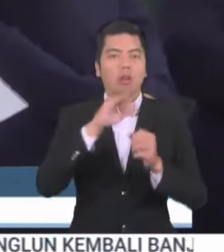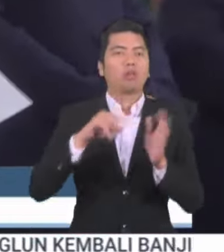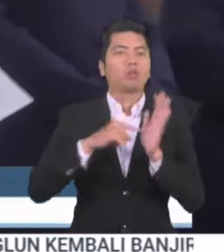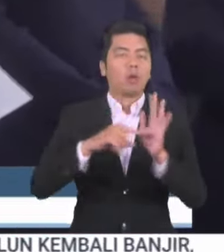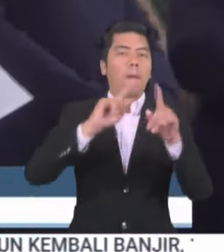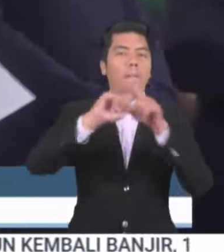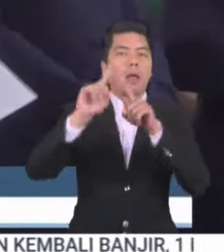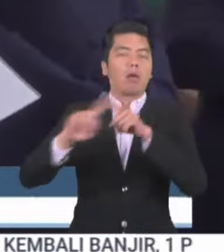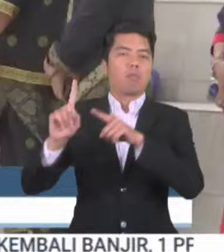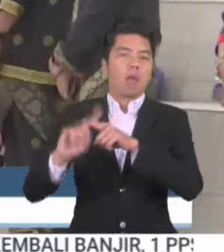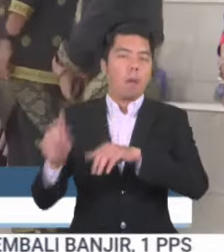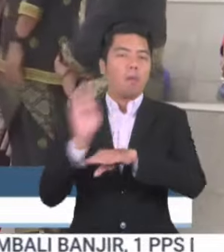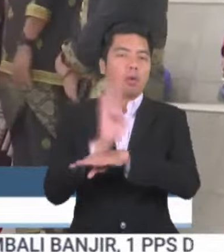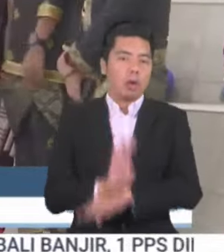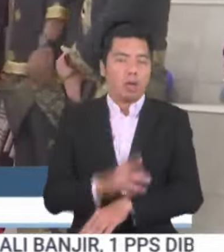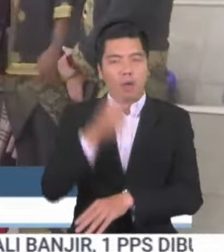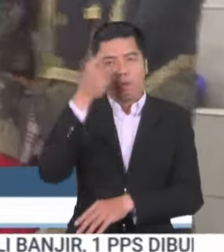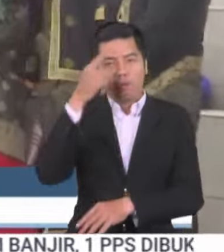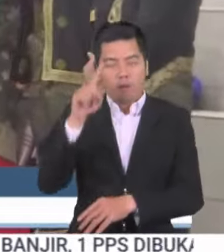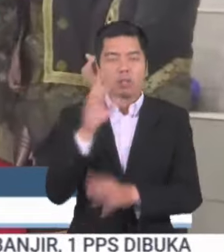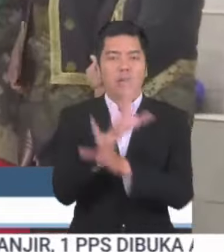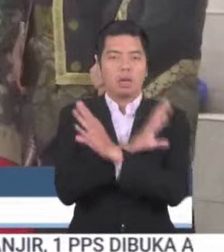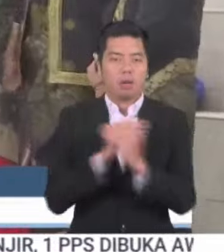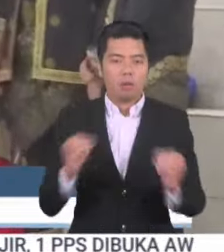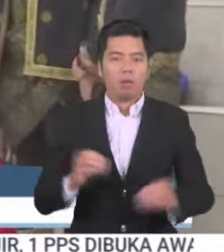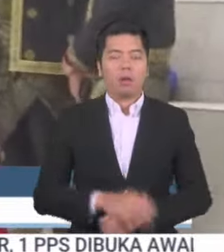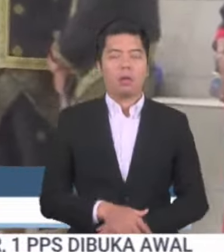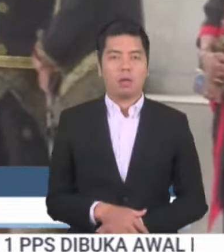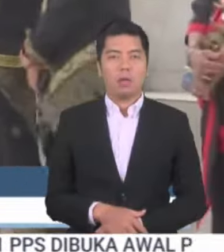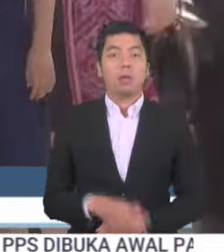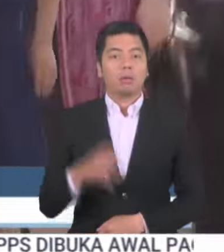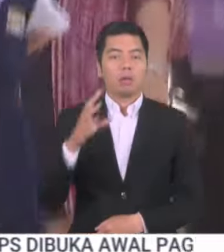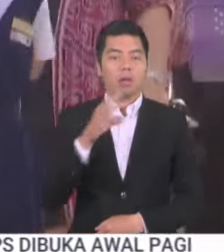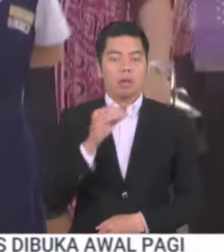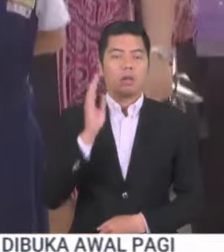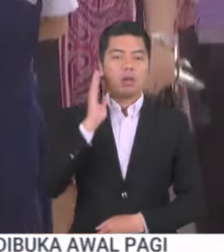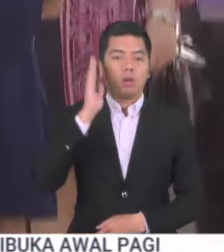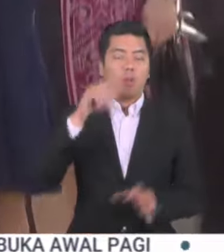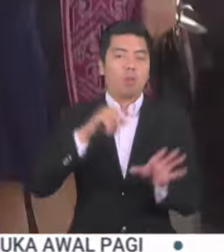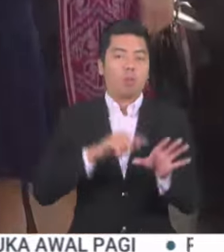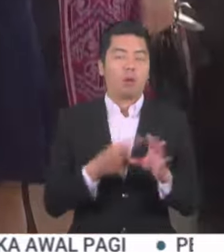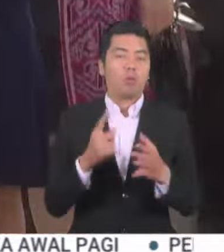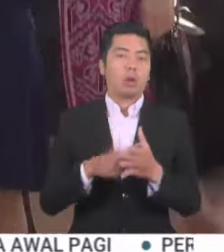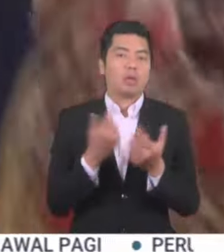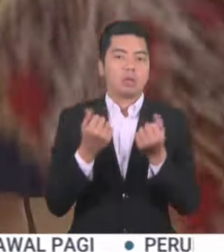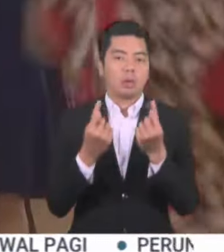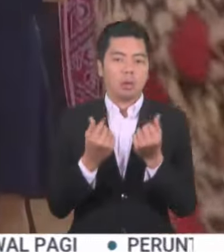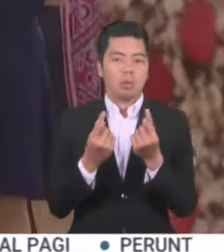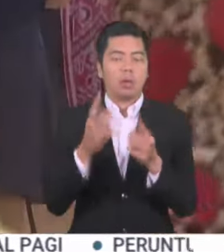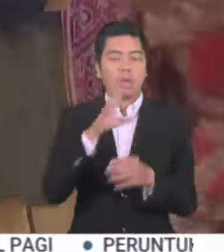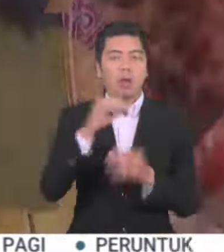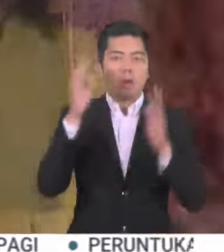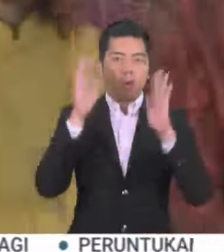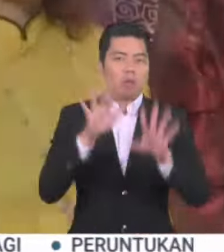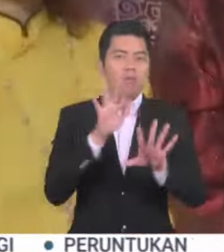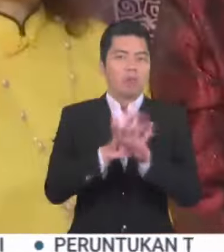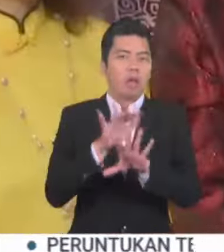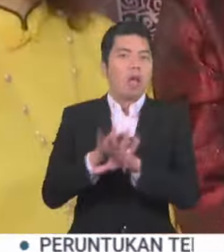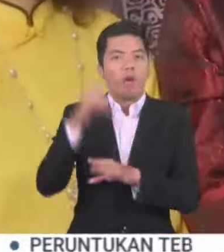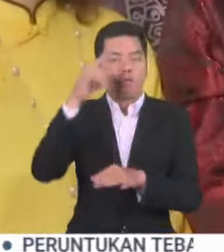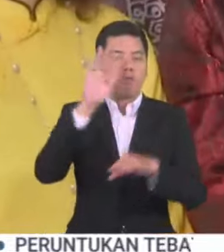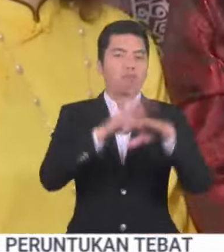kepelbagaian budaya yang menjadi kebanggaan Sarawak. Edisi seterusnya dijadualkan berlangsung pada bulan November dan orang ramai dijemput